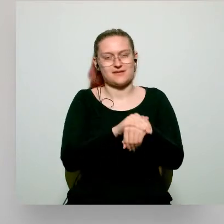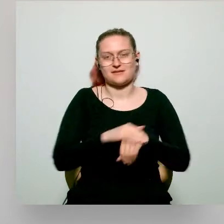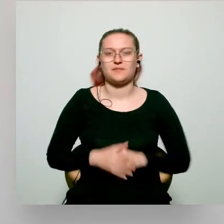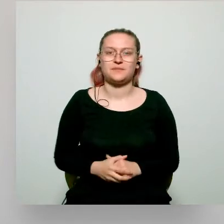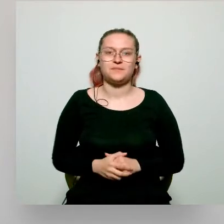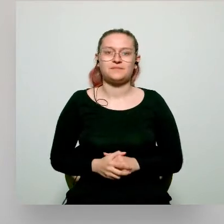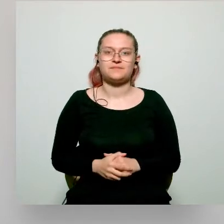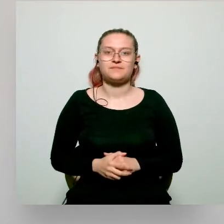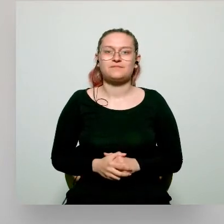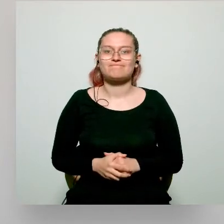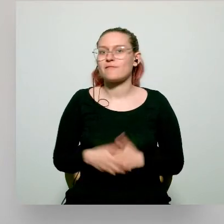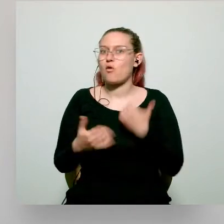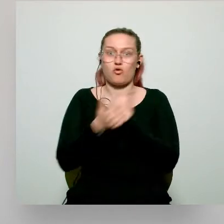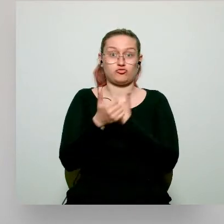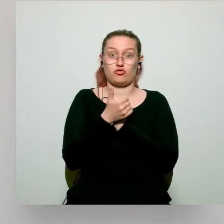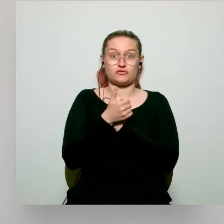Ході о різні впливи.